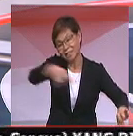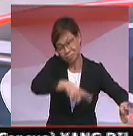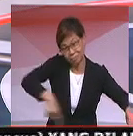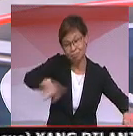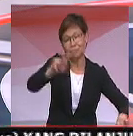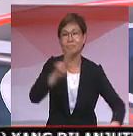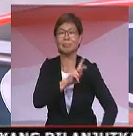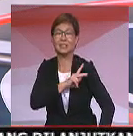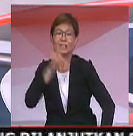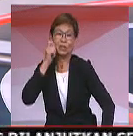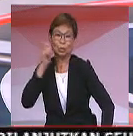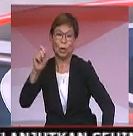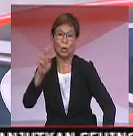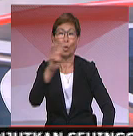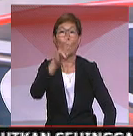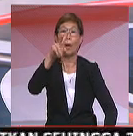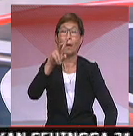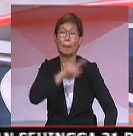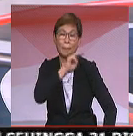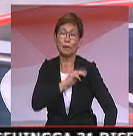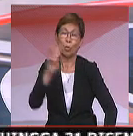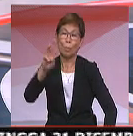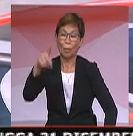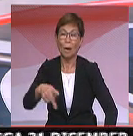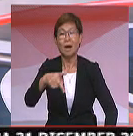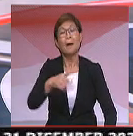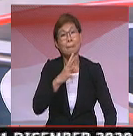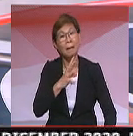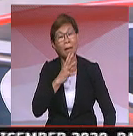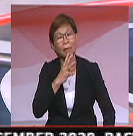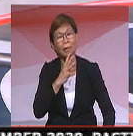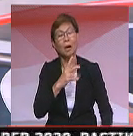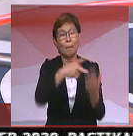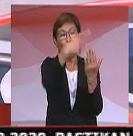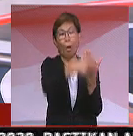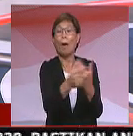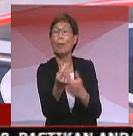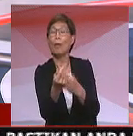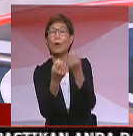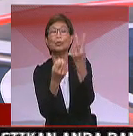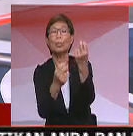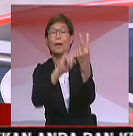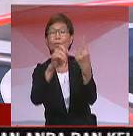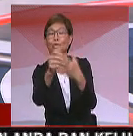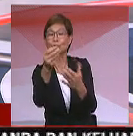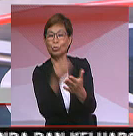ketua susah Kementerian wilayah Persekutuan Datuk Rosida Jafar berkata inisiatif dengan kaus